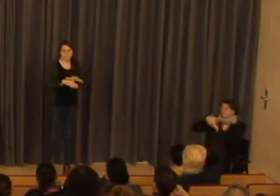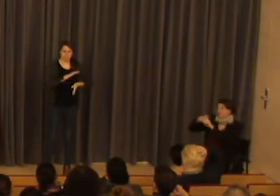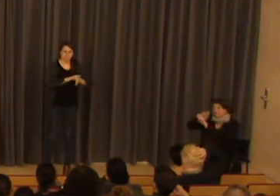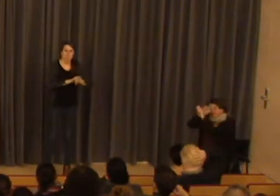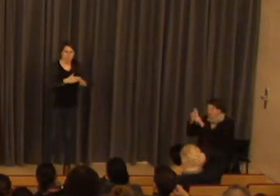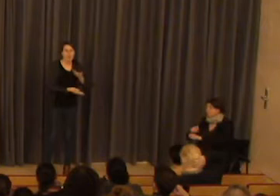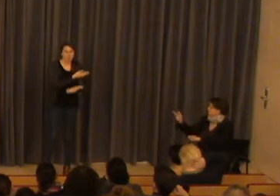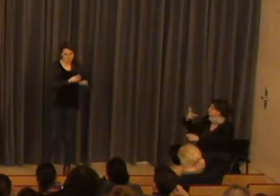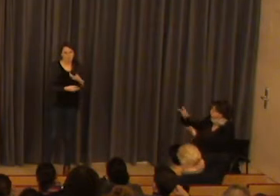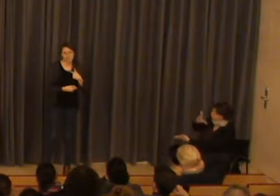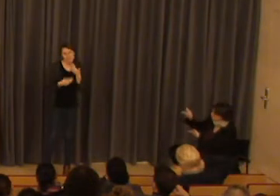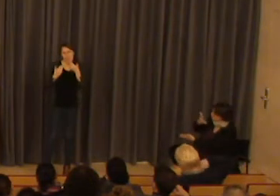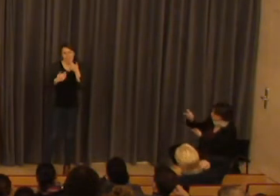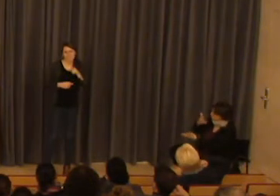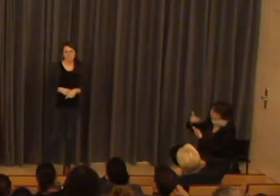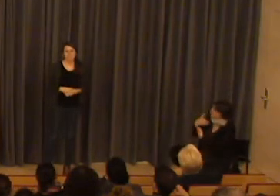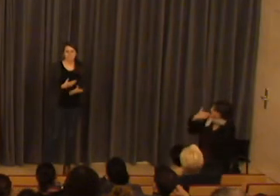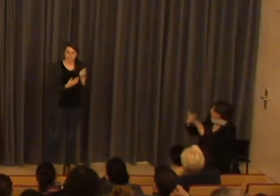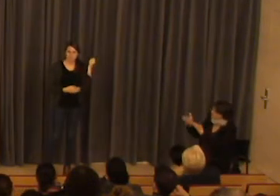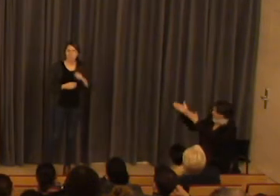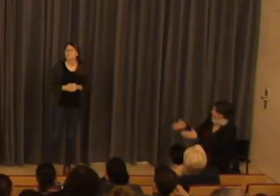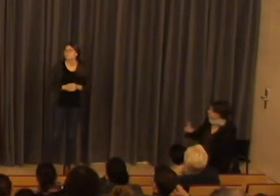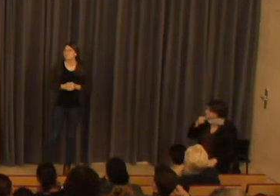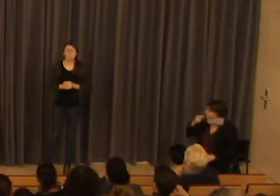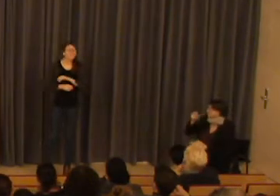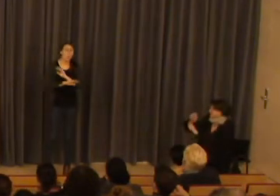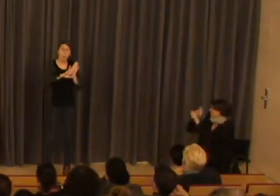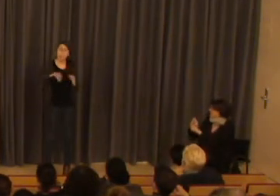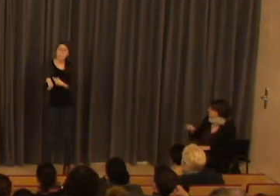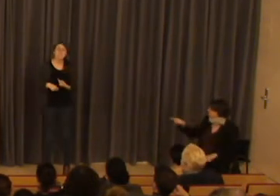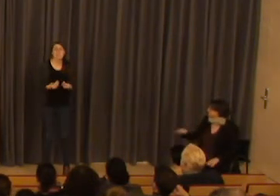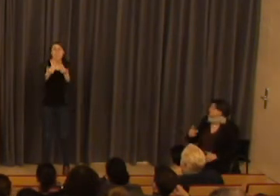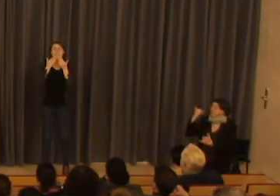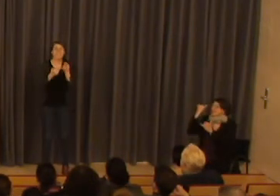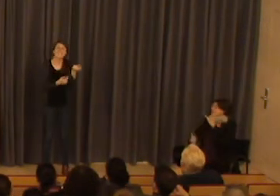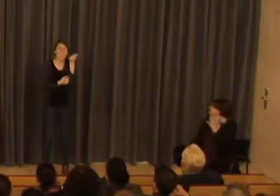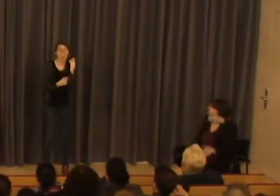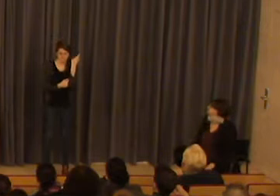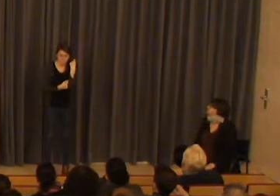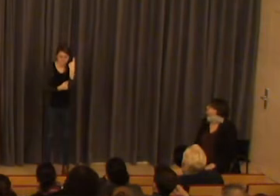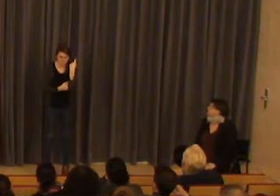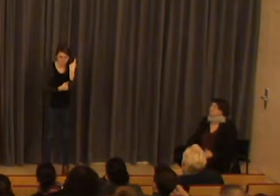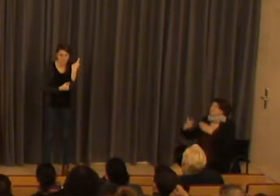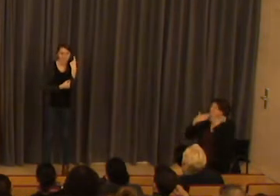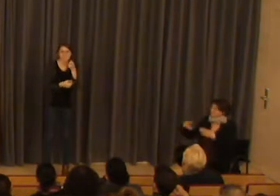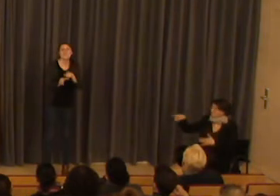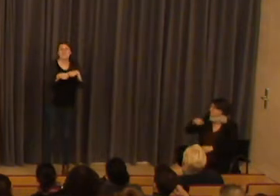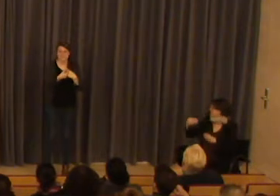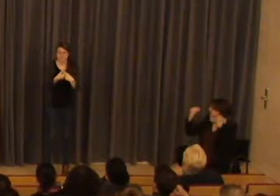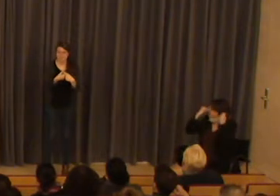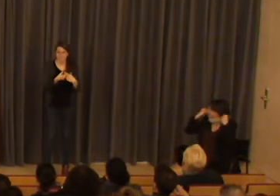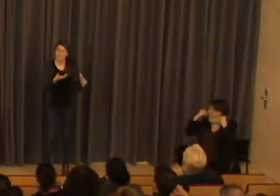agraeixo. I finalment també cal agrair als estudiants que han seguit aquest curs,